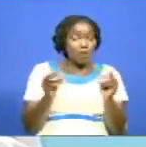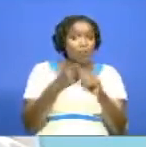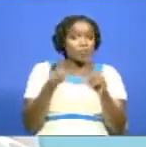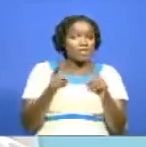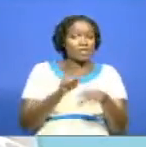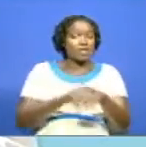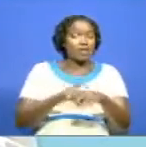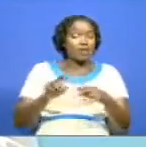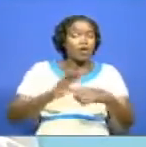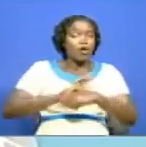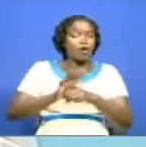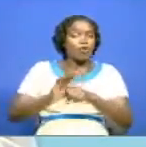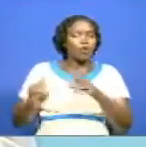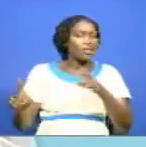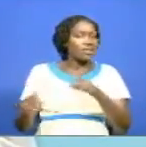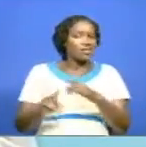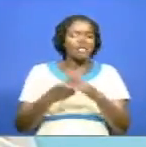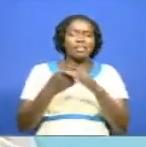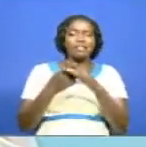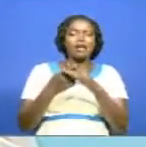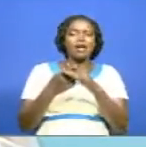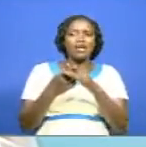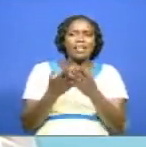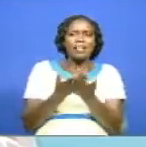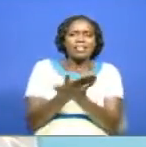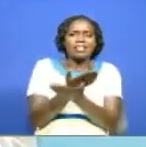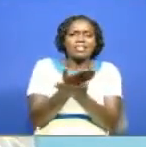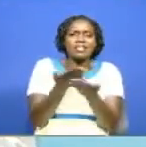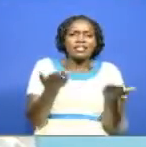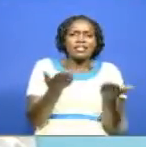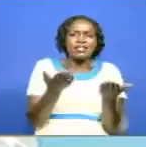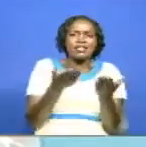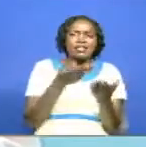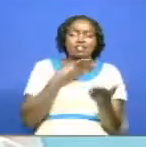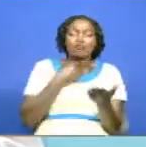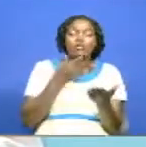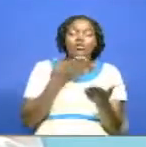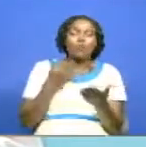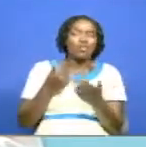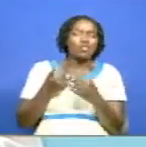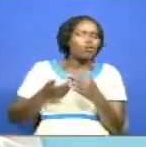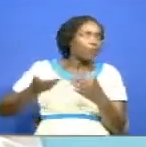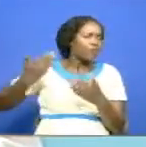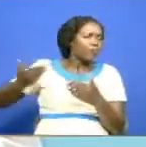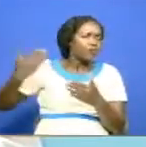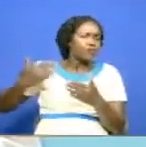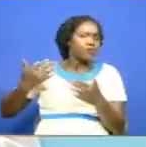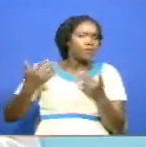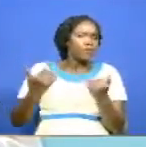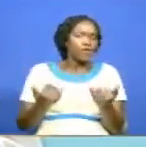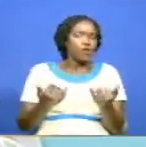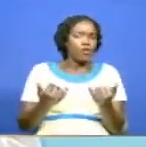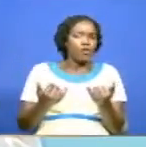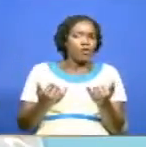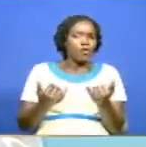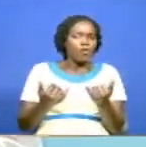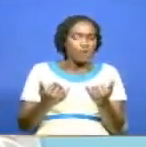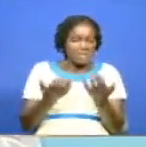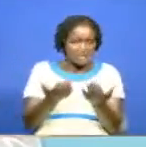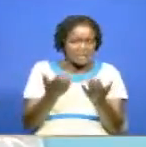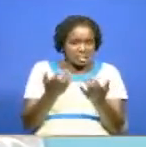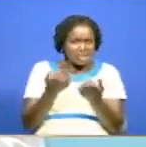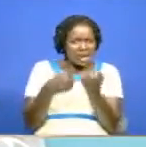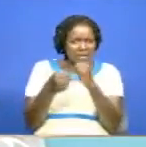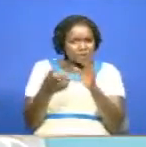corona ilikuja, ikafanya haya matakwa ambayo tulikuwa nao tangu kitambo yakakuwa sasa inahitaji kushughulikiwa